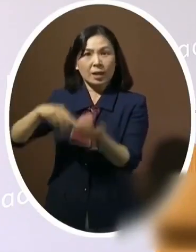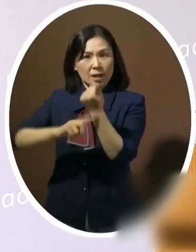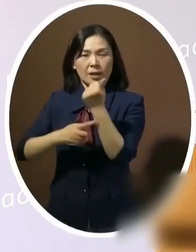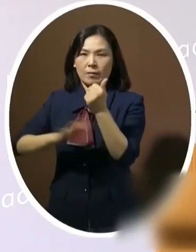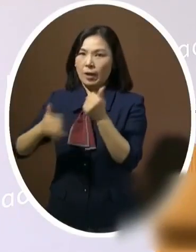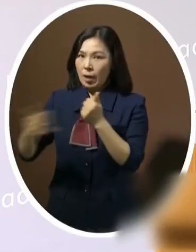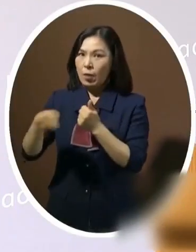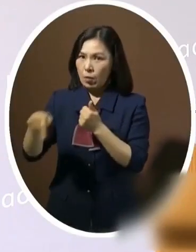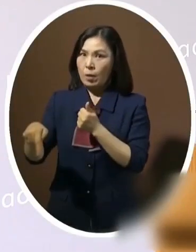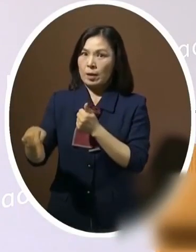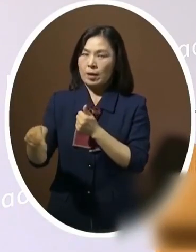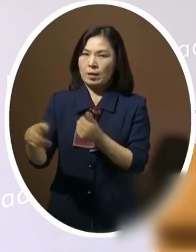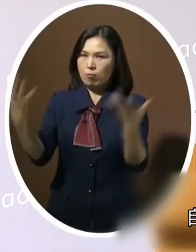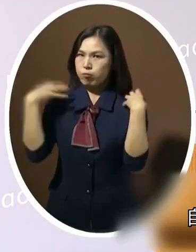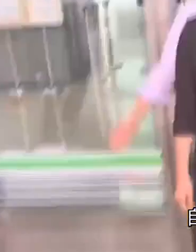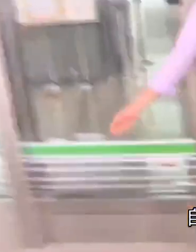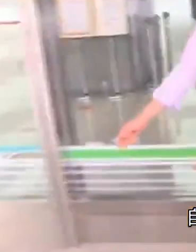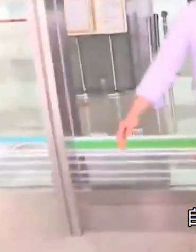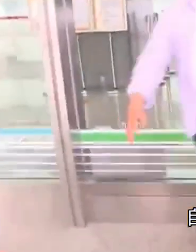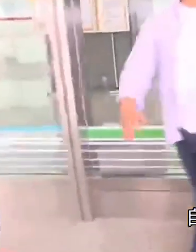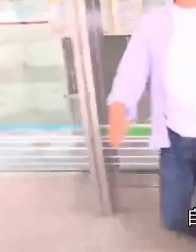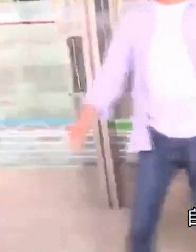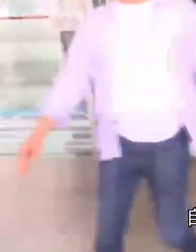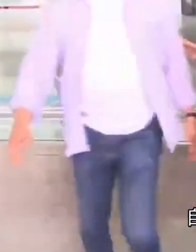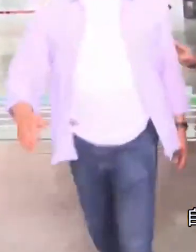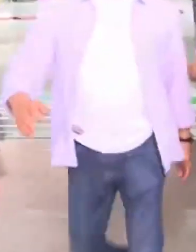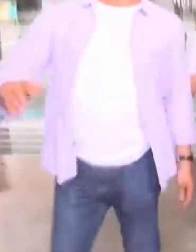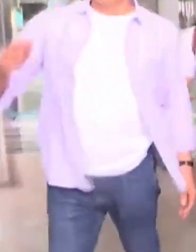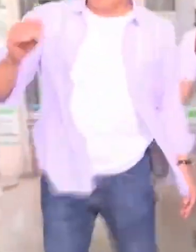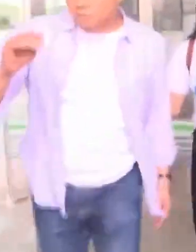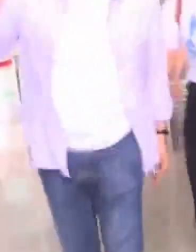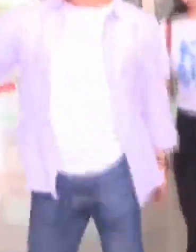就话自己系南绿以外更好嘅选择。补选